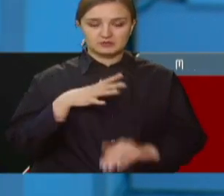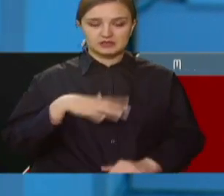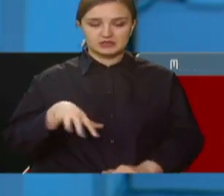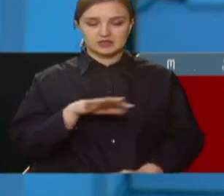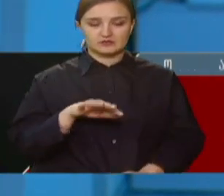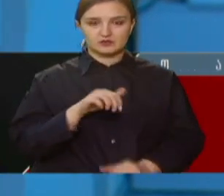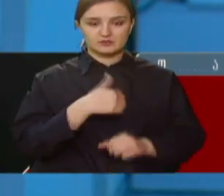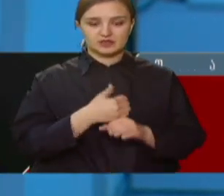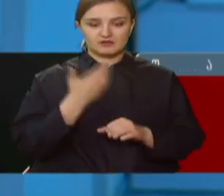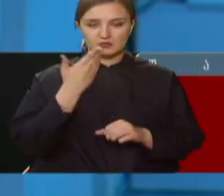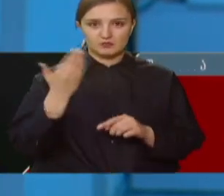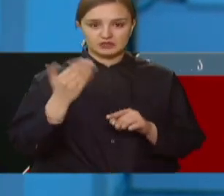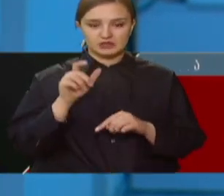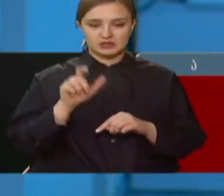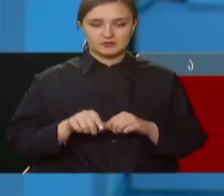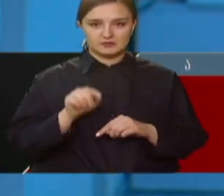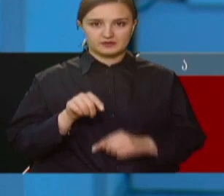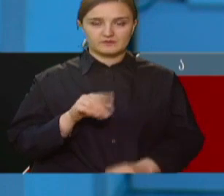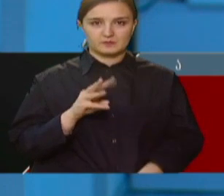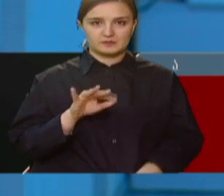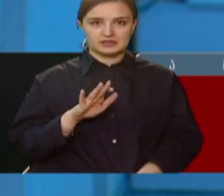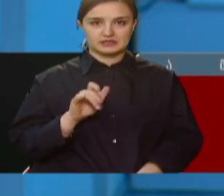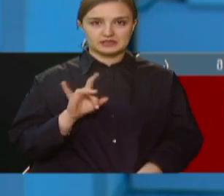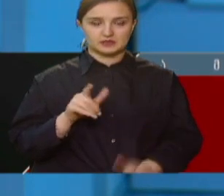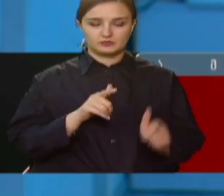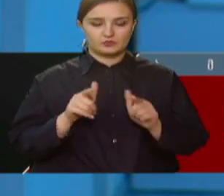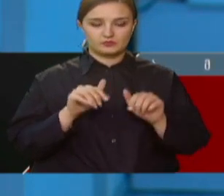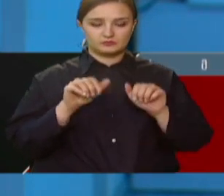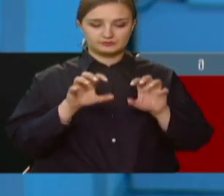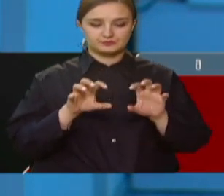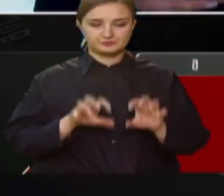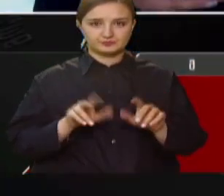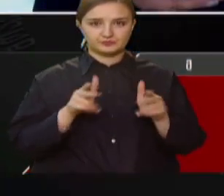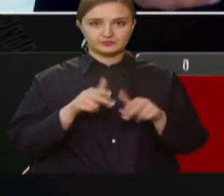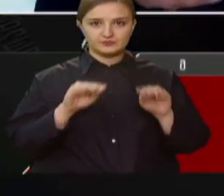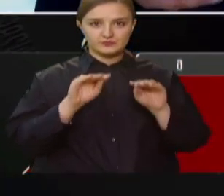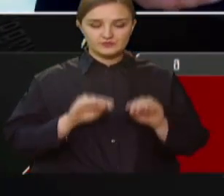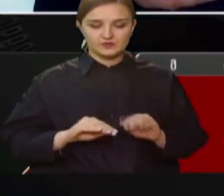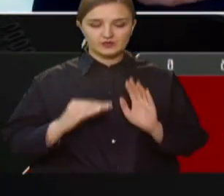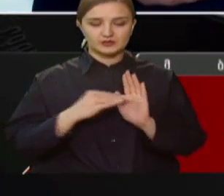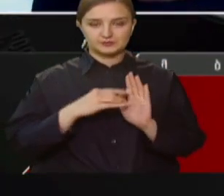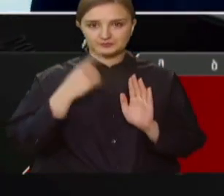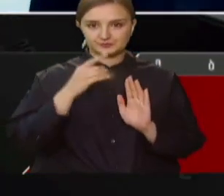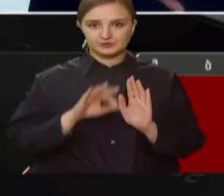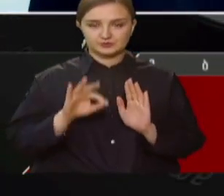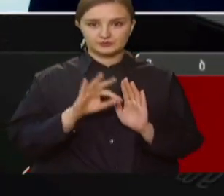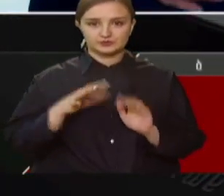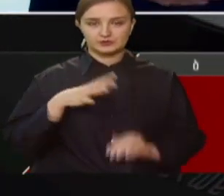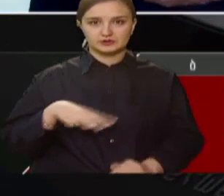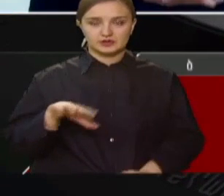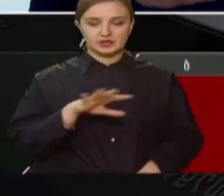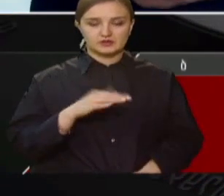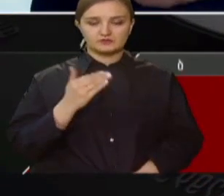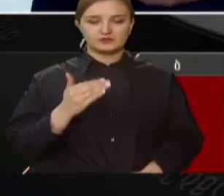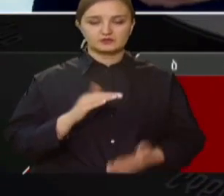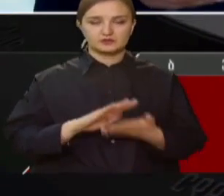rulat, tauda pe rulat, tauda pe rulat, tauda pe rulat, tauda pe rulat, tauda pe rulat, tauda pe rulat, tauda